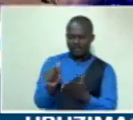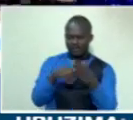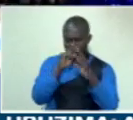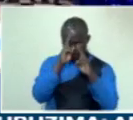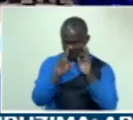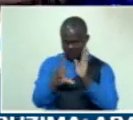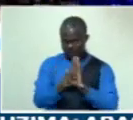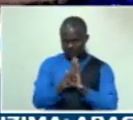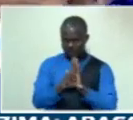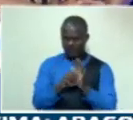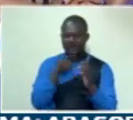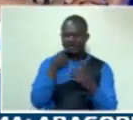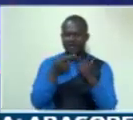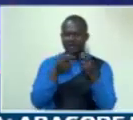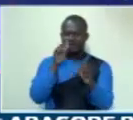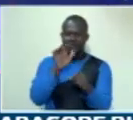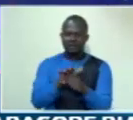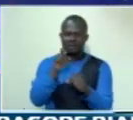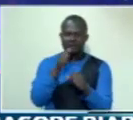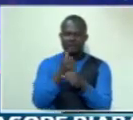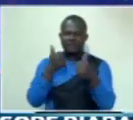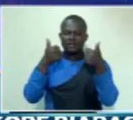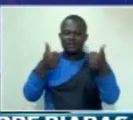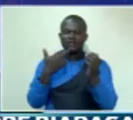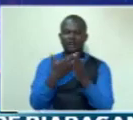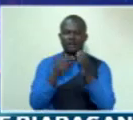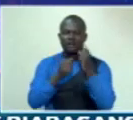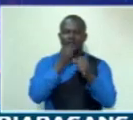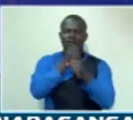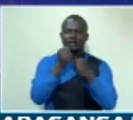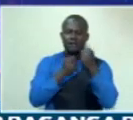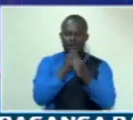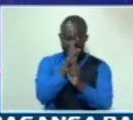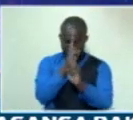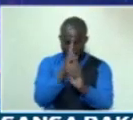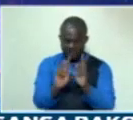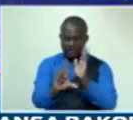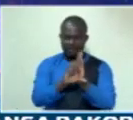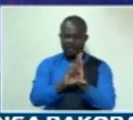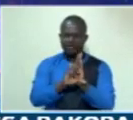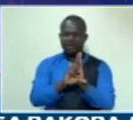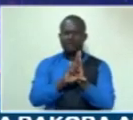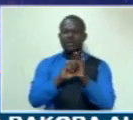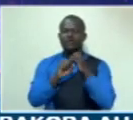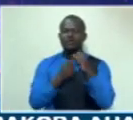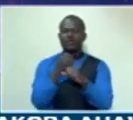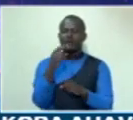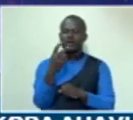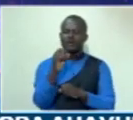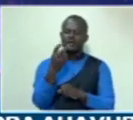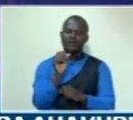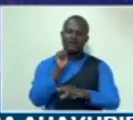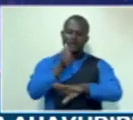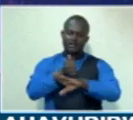kubahiriza amategeko ngo hakiri byinshi bikwiye kunozwa raporo ngaruka mwaka kwibahirizwa ry'amategeko ya 2020 yashyize